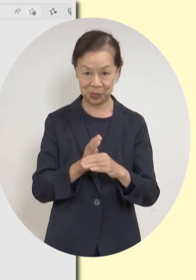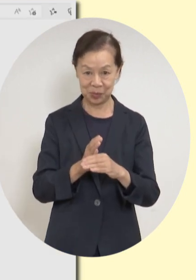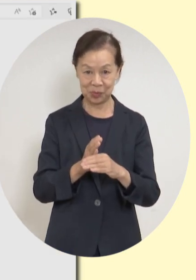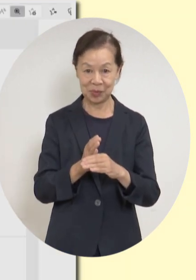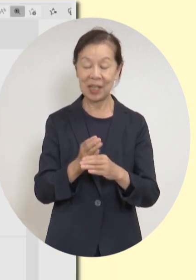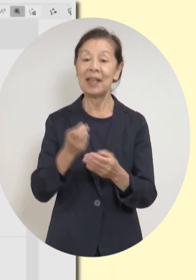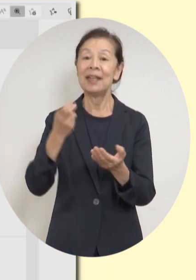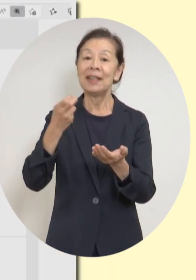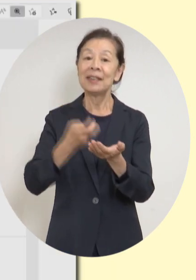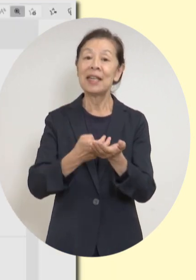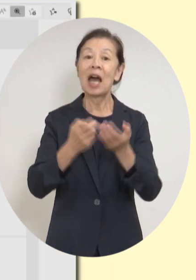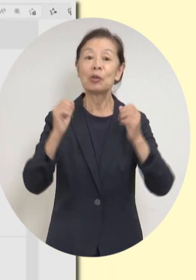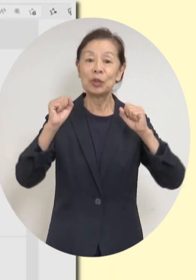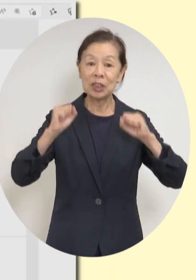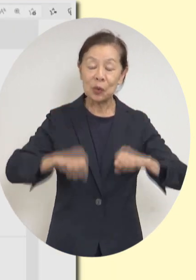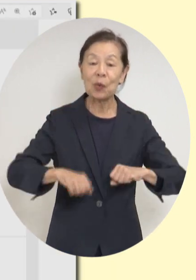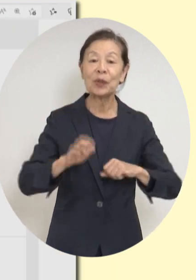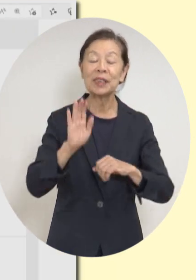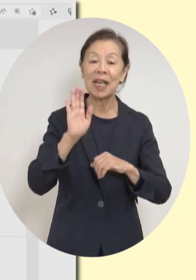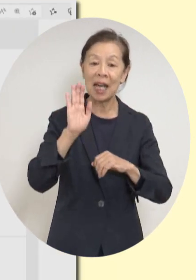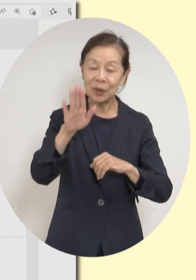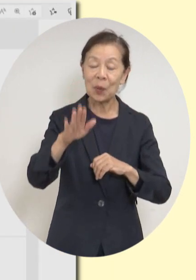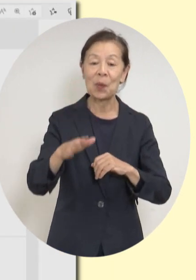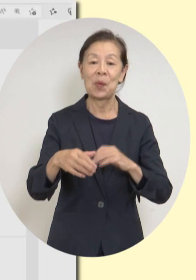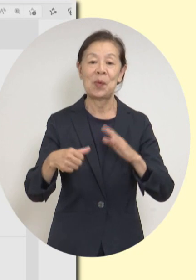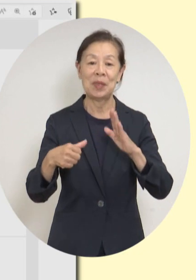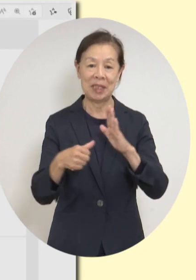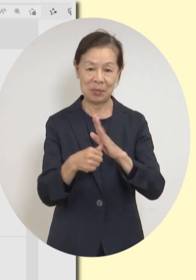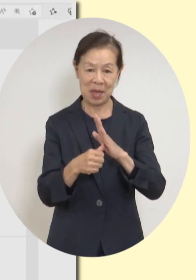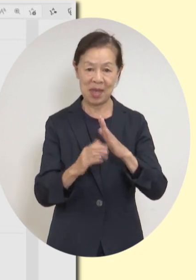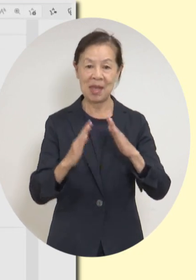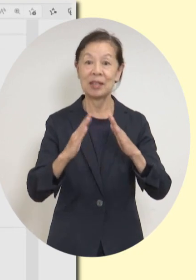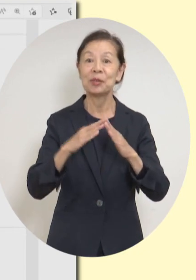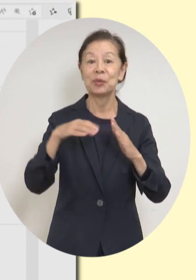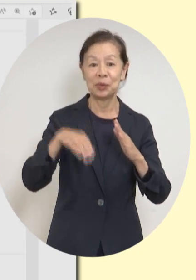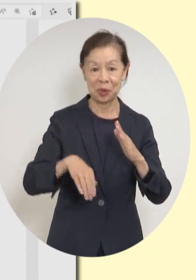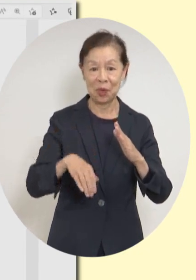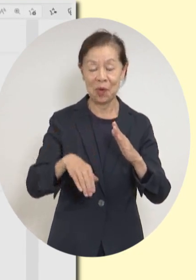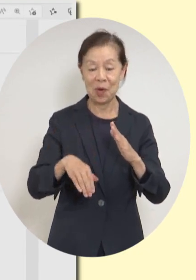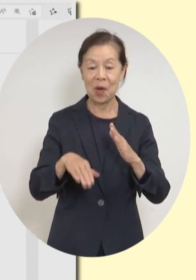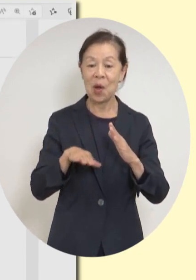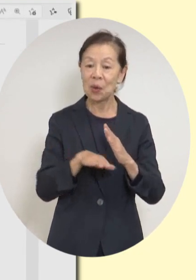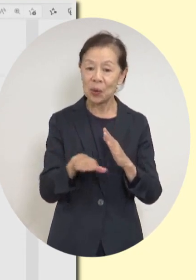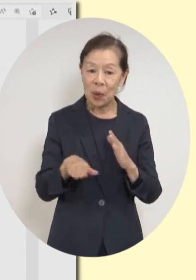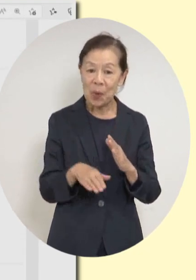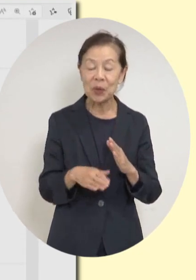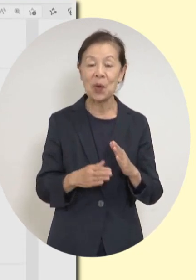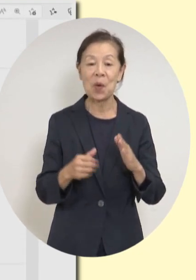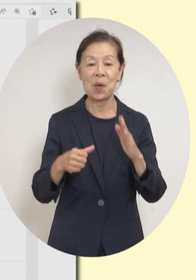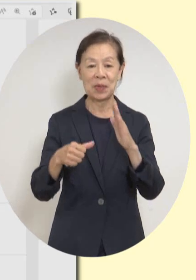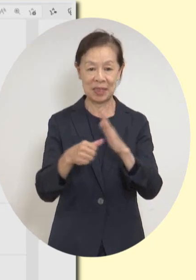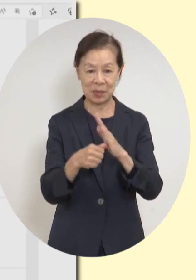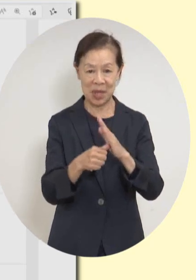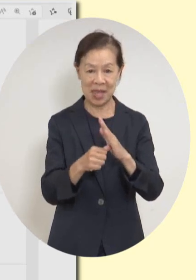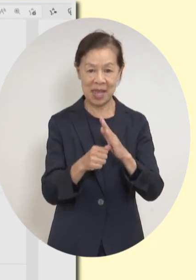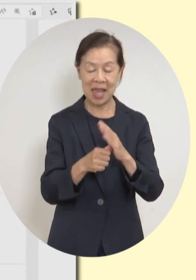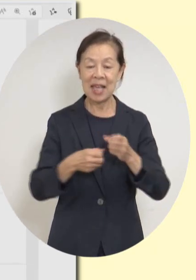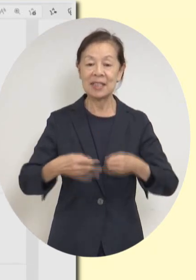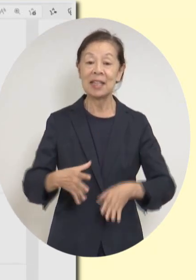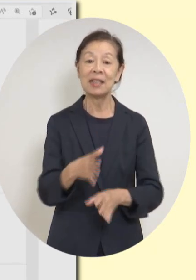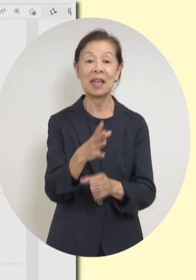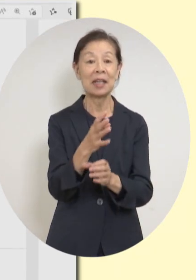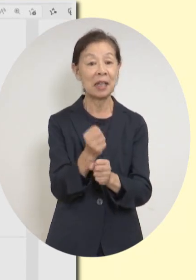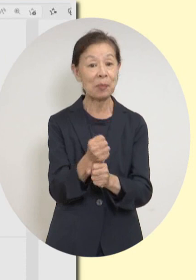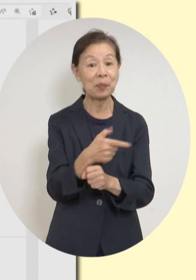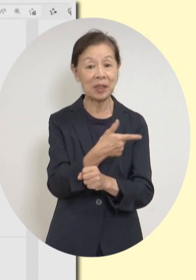に同意したら、申請者の氏名や住所、対象となるお子さんの氏名と生年月日